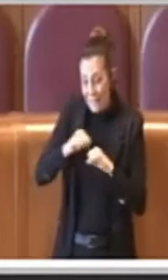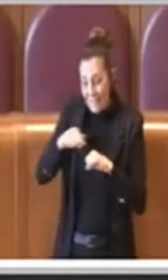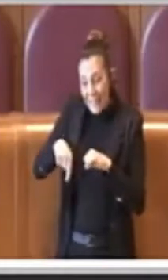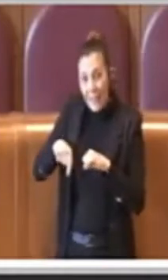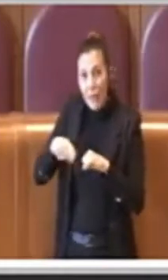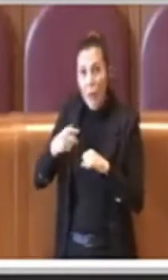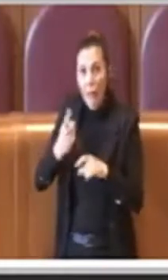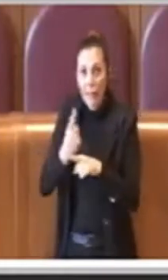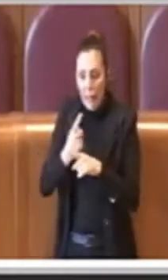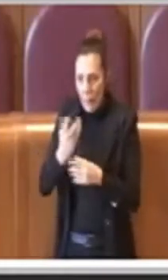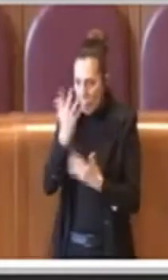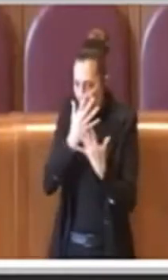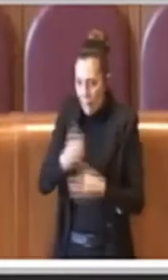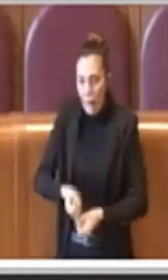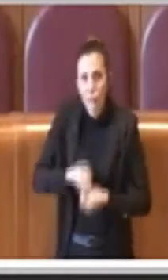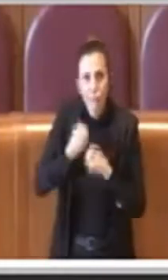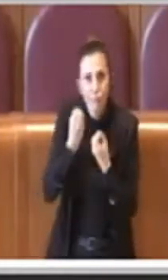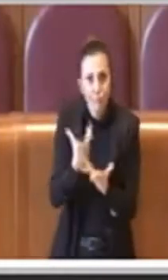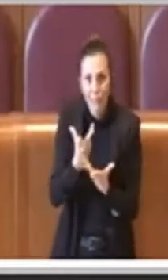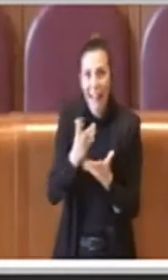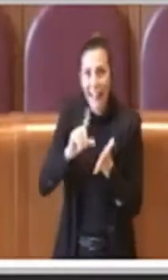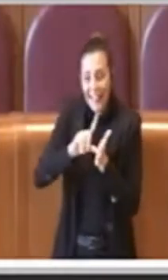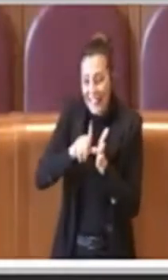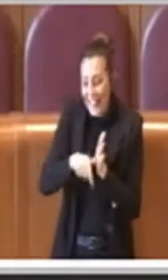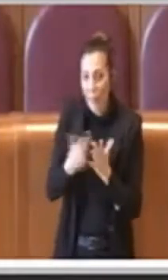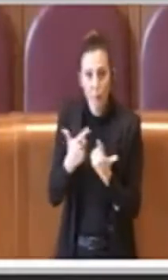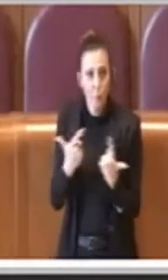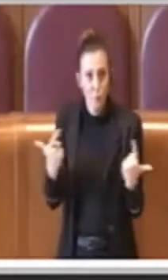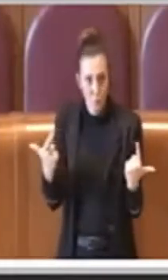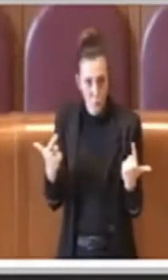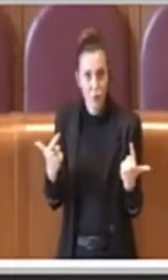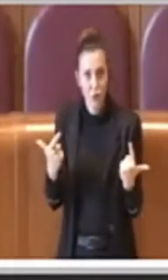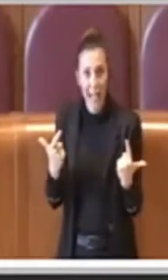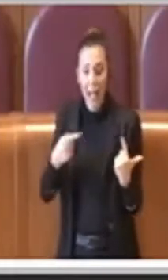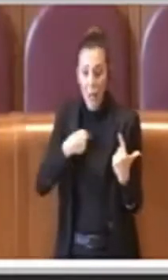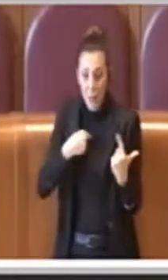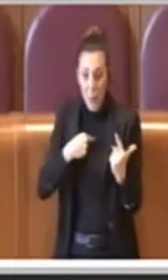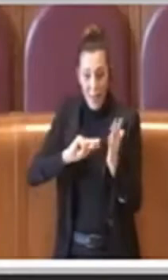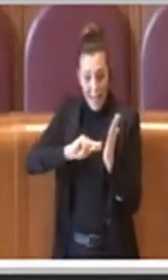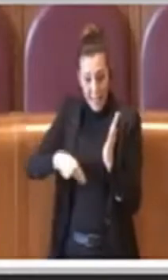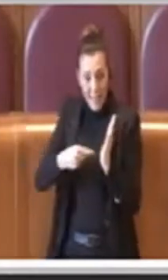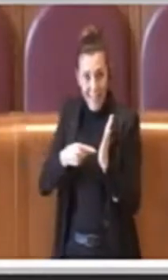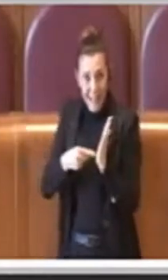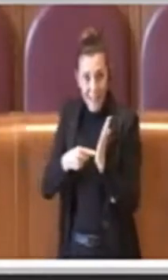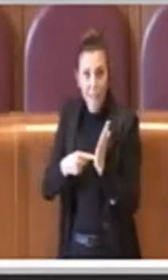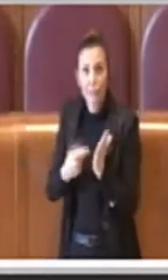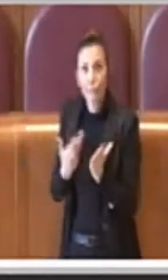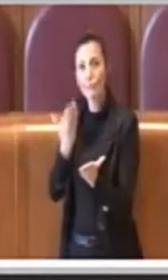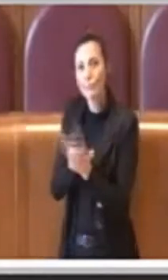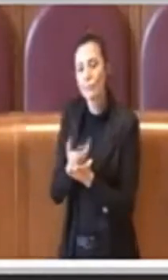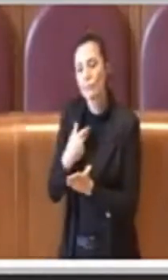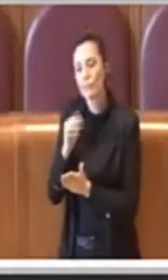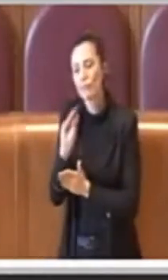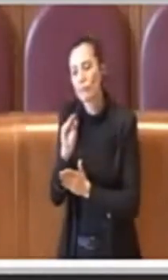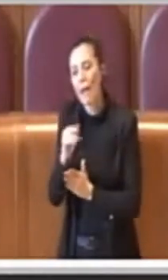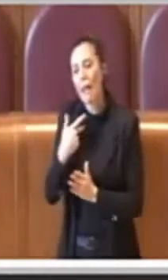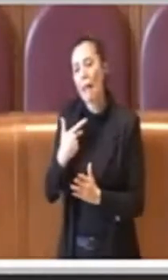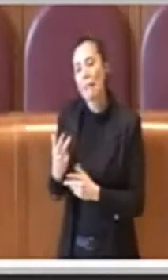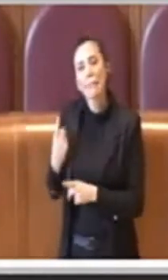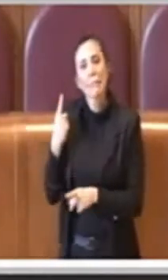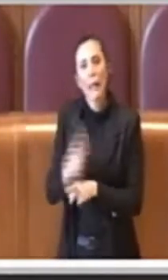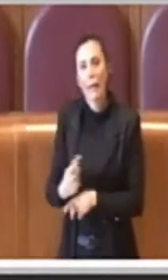Quindi con questo emendamento invece noi riteniamo opportuno andare ad esplicitare dei tempi, un termine massimo entro